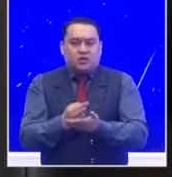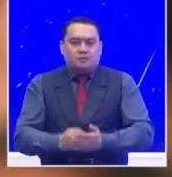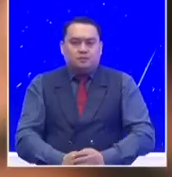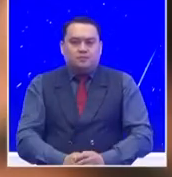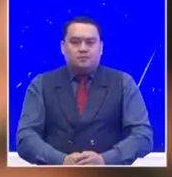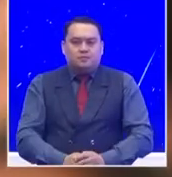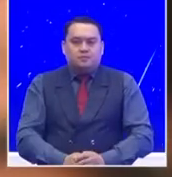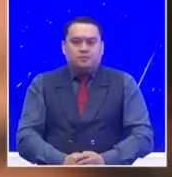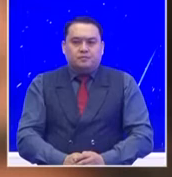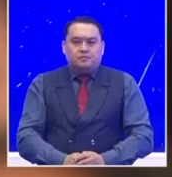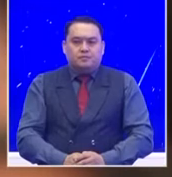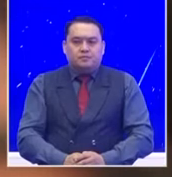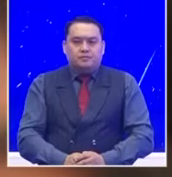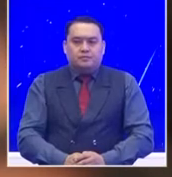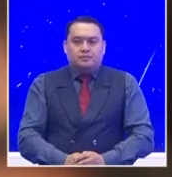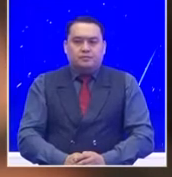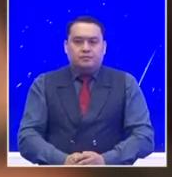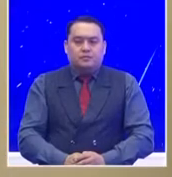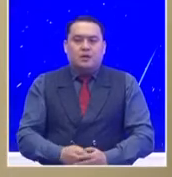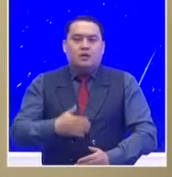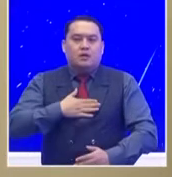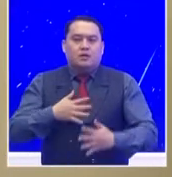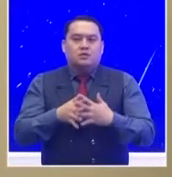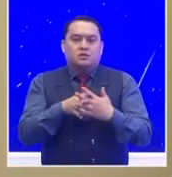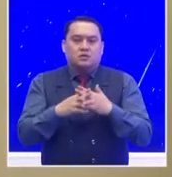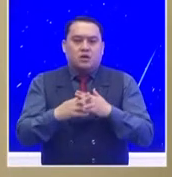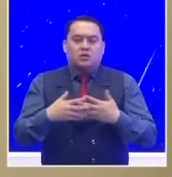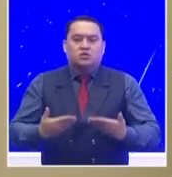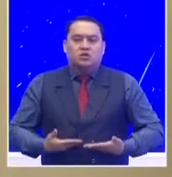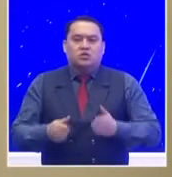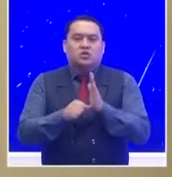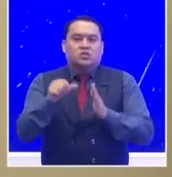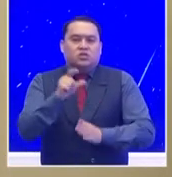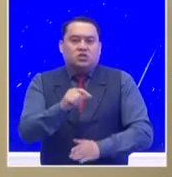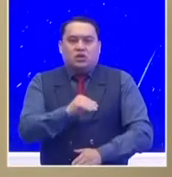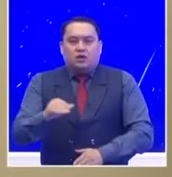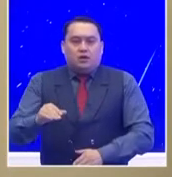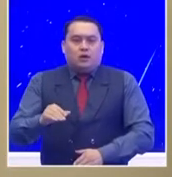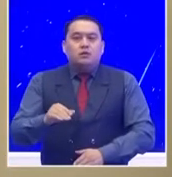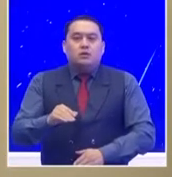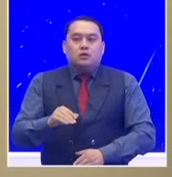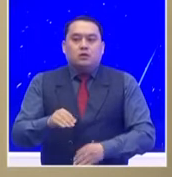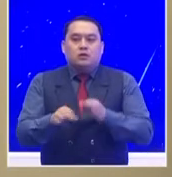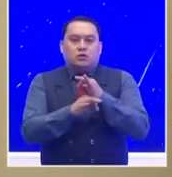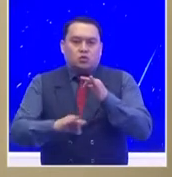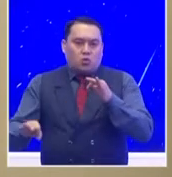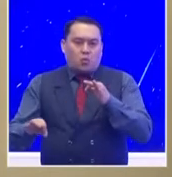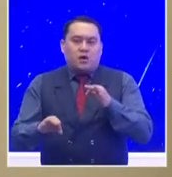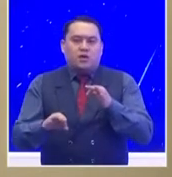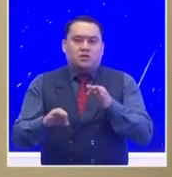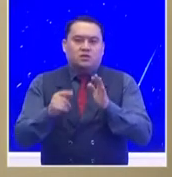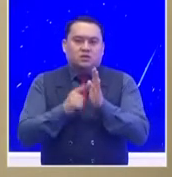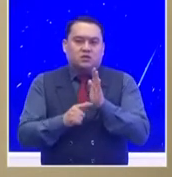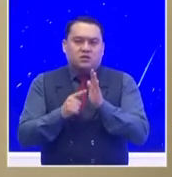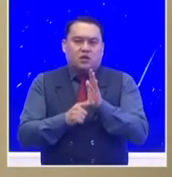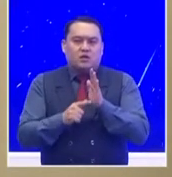ответы. Я житель села Акши, где проживает 6500 человек. Трубы постройки